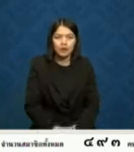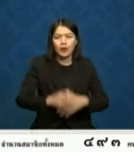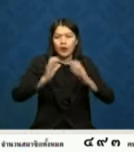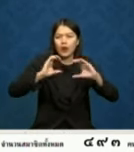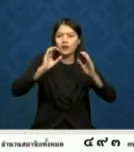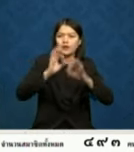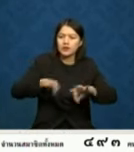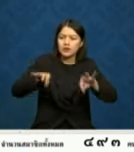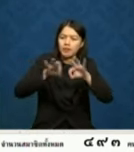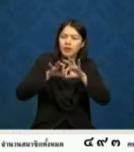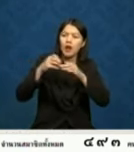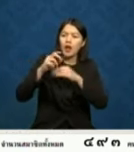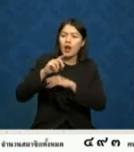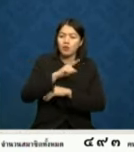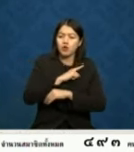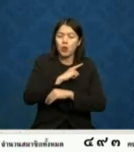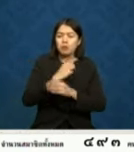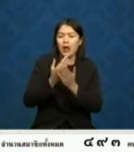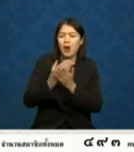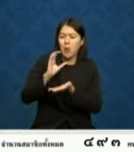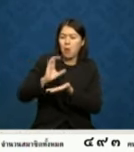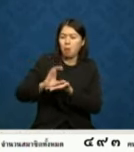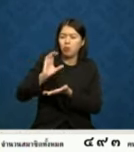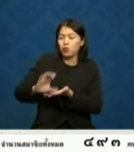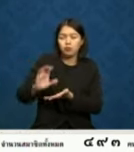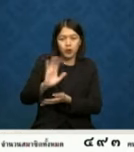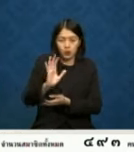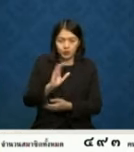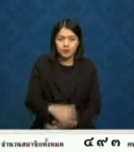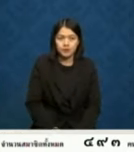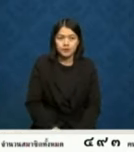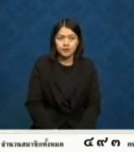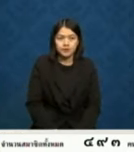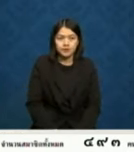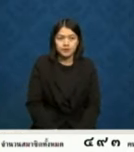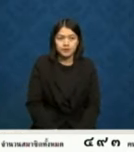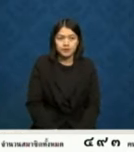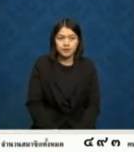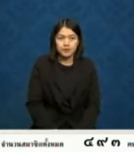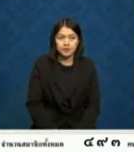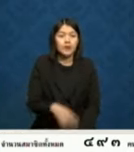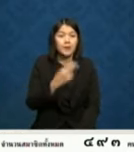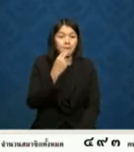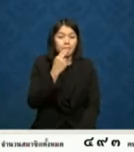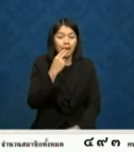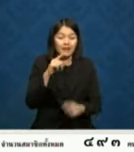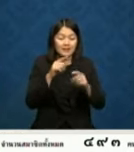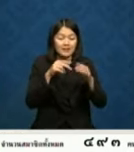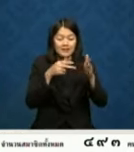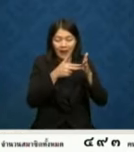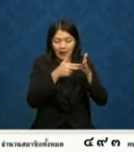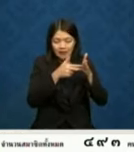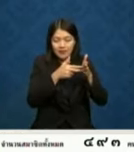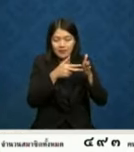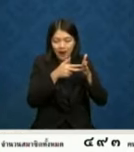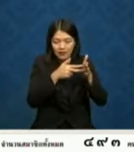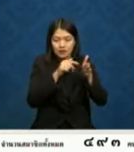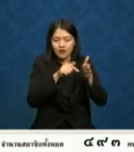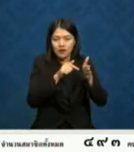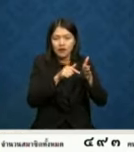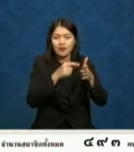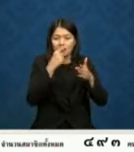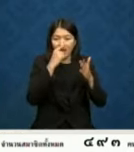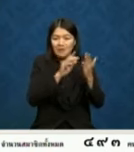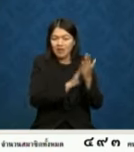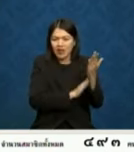มีความจำเป็นจะต้องมาแบกรับกับงบประมาณในการลงทุนต่างๆนะครับซึ่งเรื่องของแบตเตอรี่แทนชาร์จเองตอนนี้ปริมาณที่มีอยู่ใน